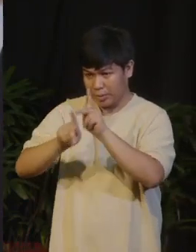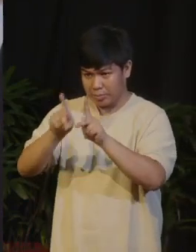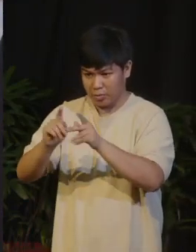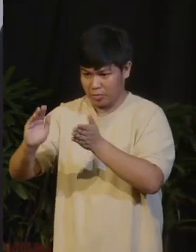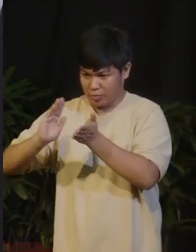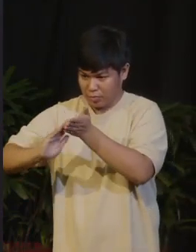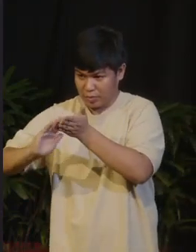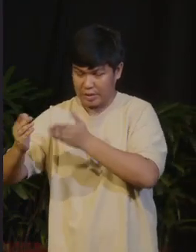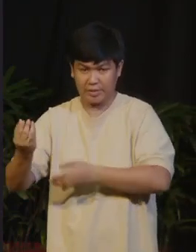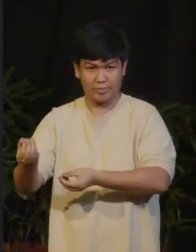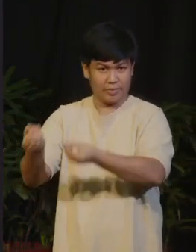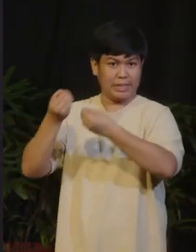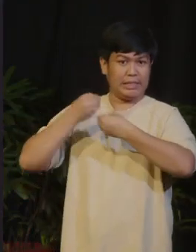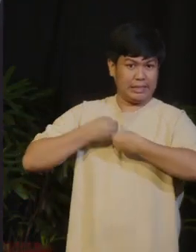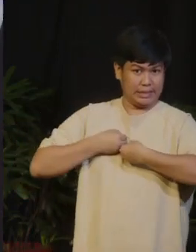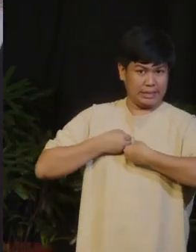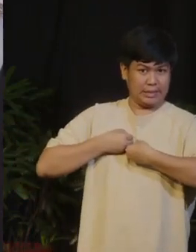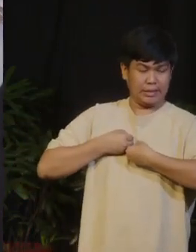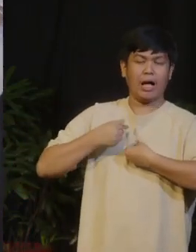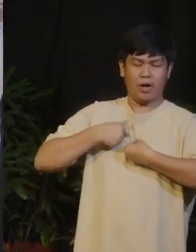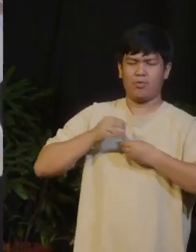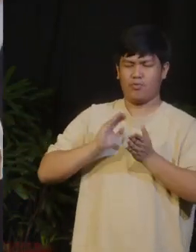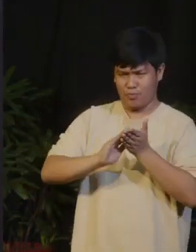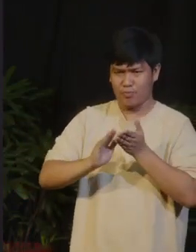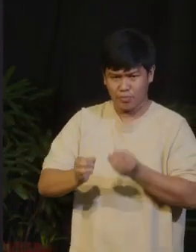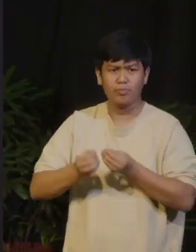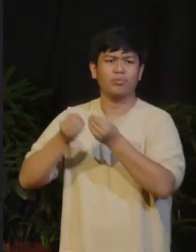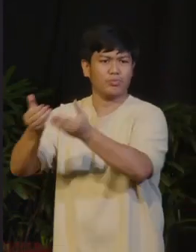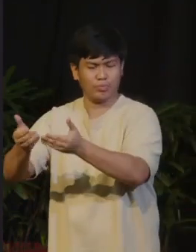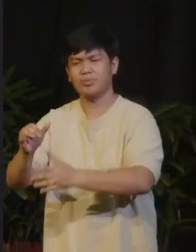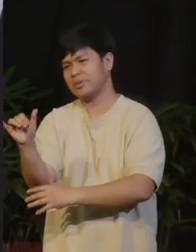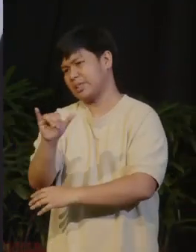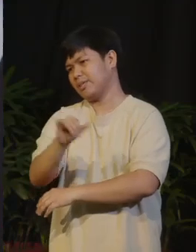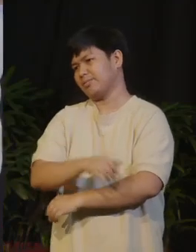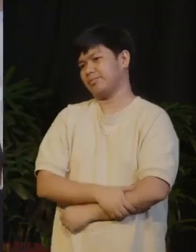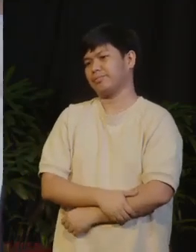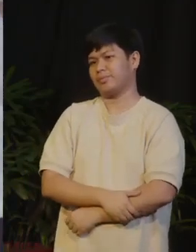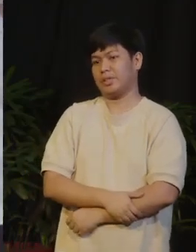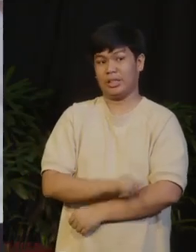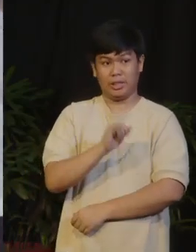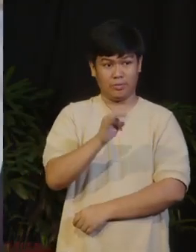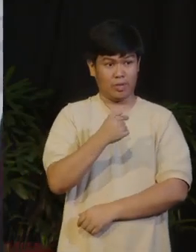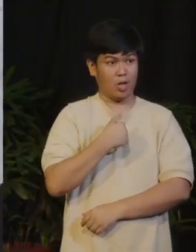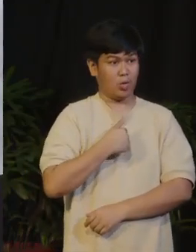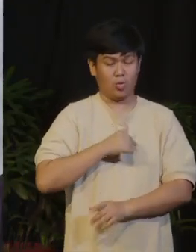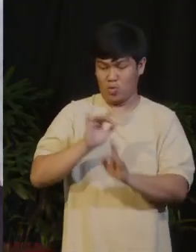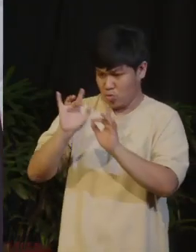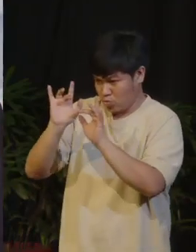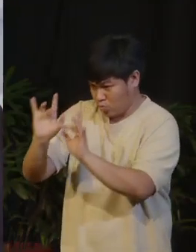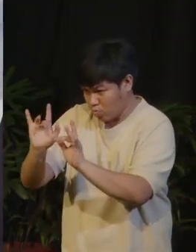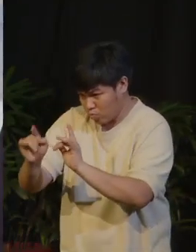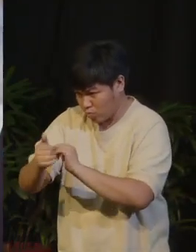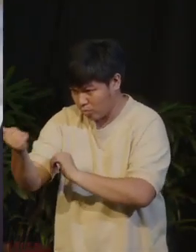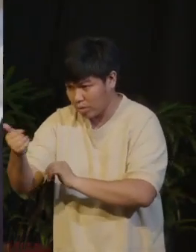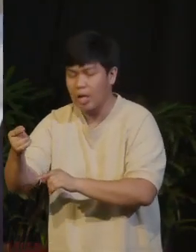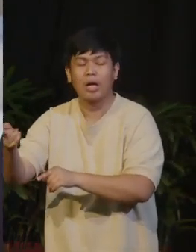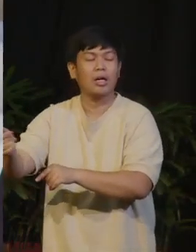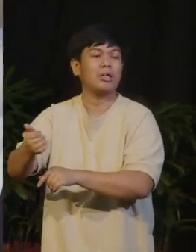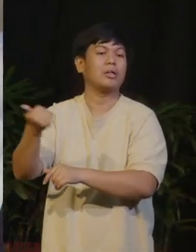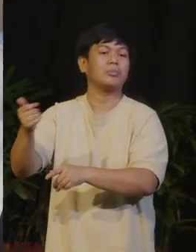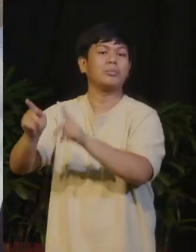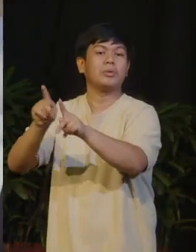them. Kung gusto niyo maging maawain ng iba sa inyo, maging maawain kayo sa iba. Kung gusto niyo maging mapagpatawad ang iba sa inyo,